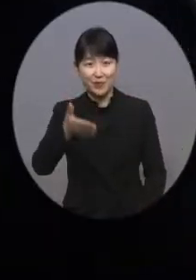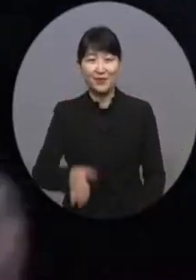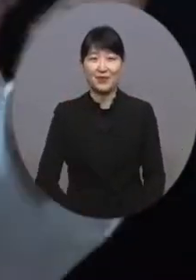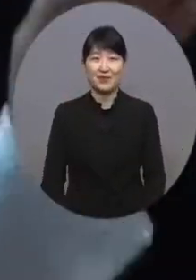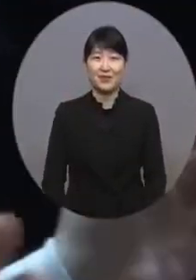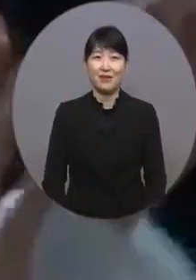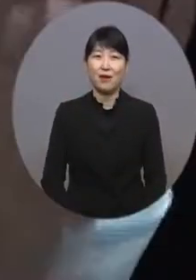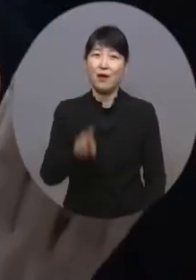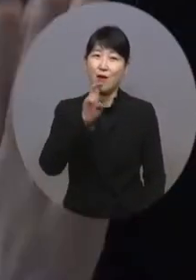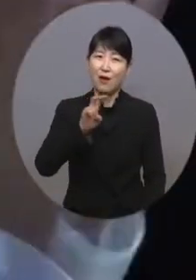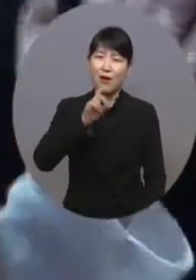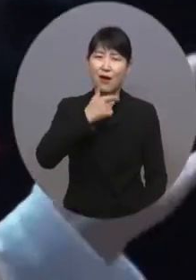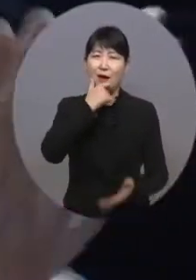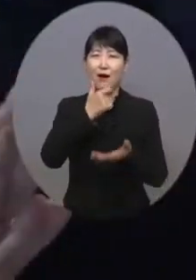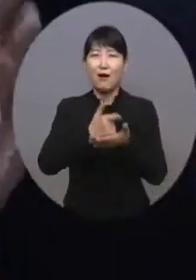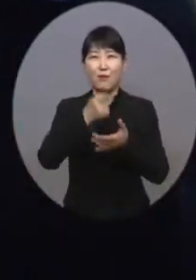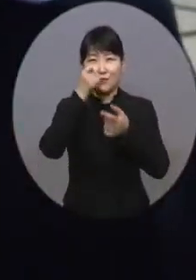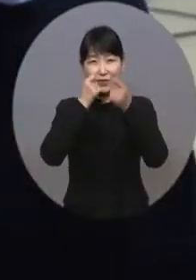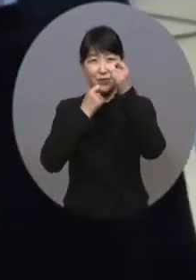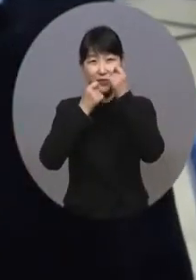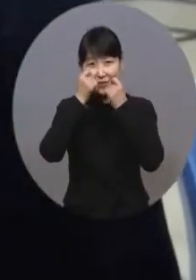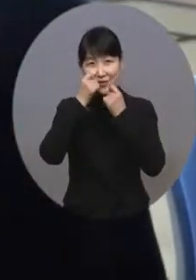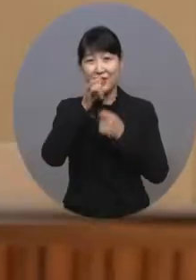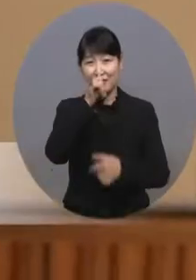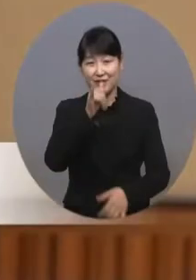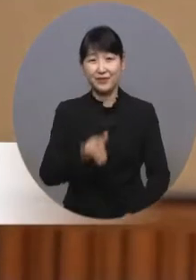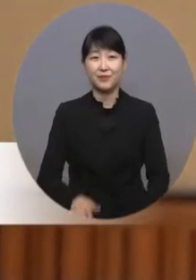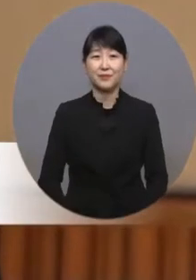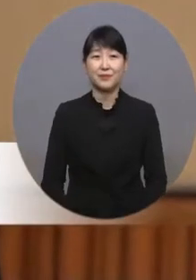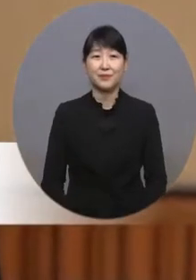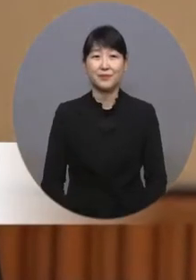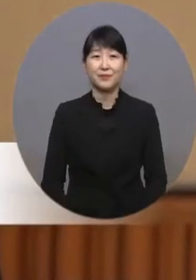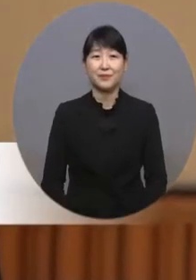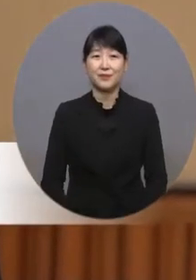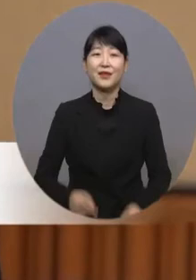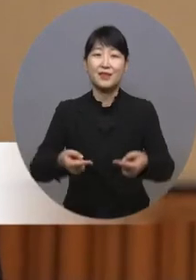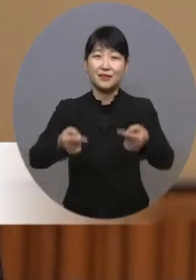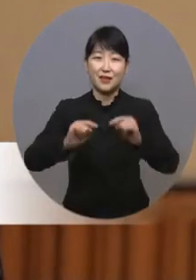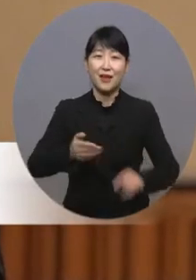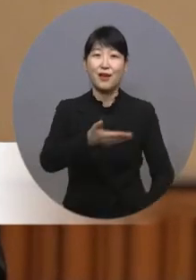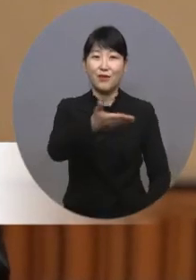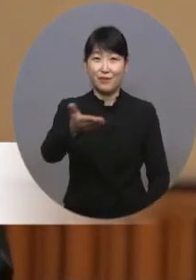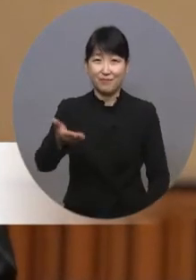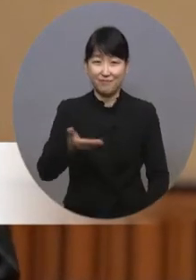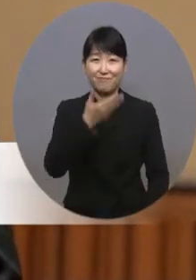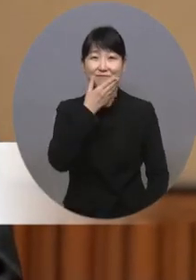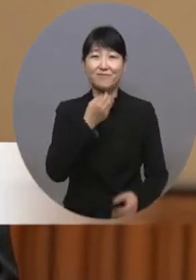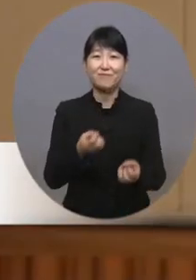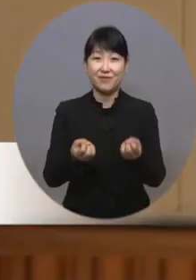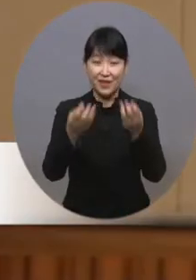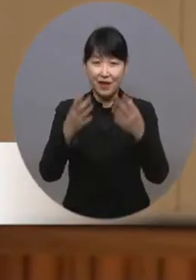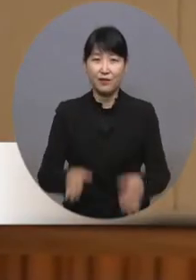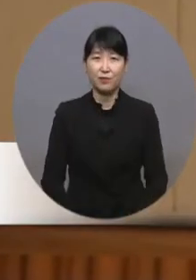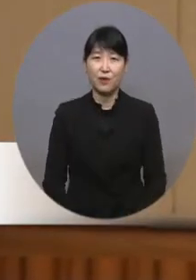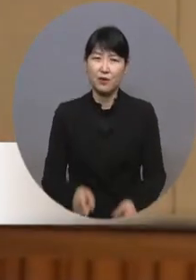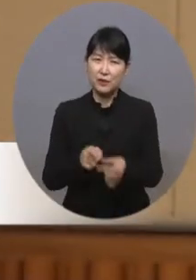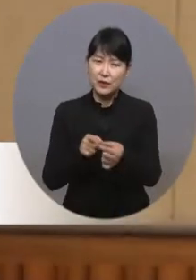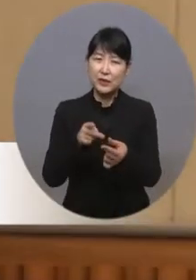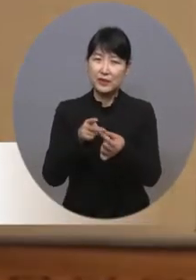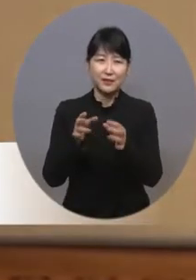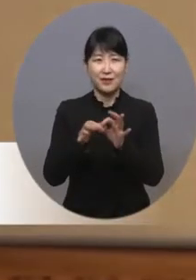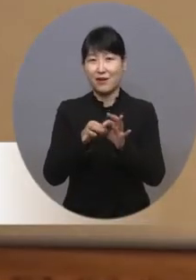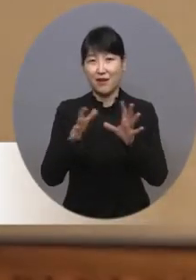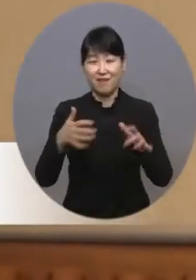노래를 부르며 감동의 눈물을 보이는 참가자도 보입니다. 네, 함께해 주신 분들 너무너무 축하드리고요. 그 순위를